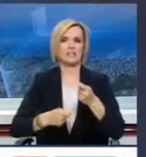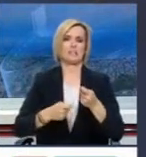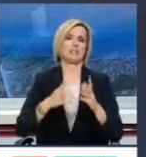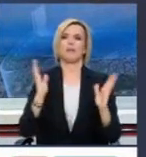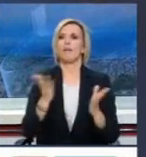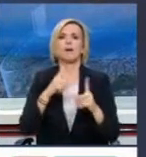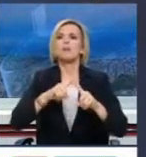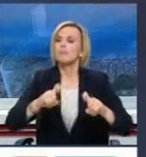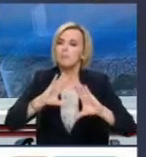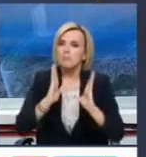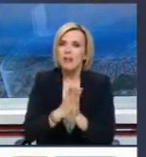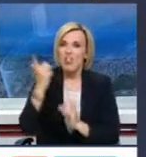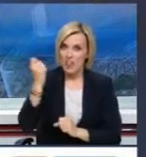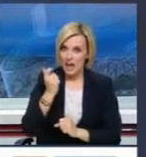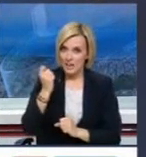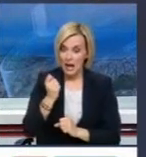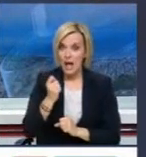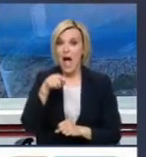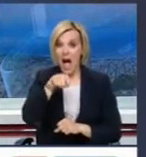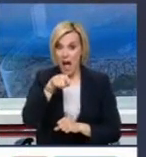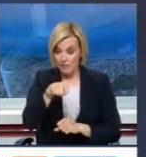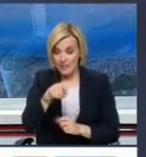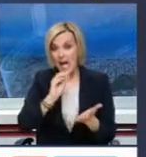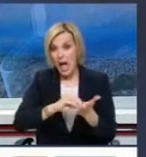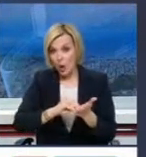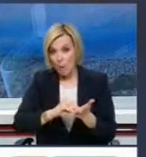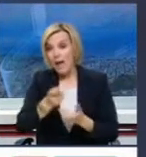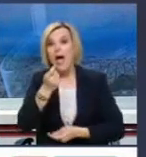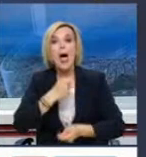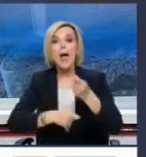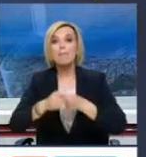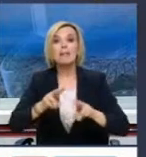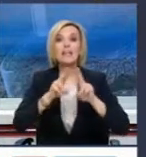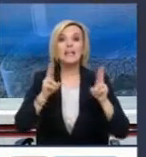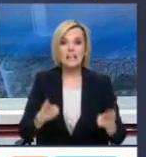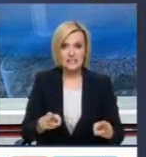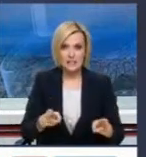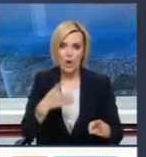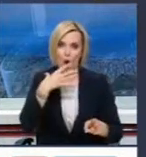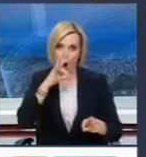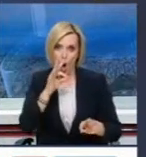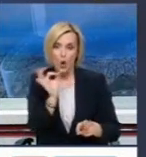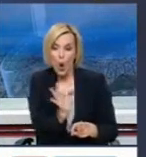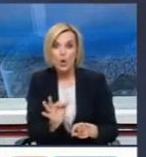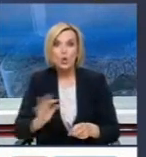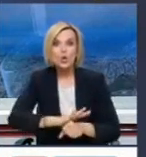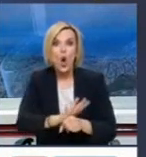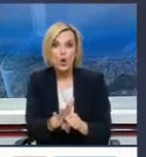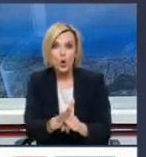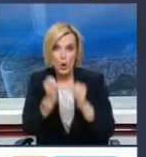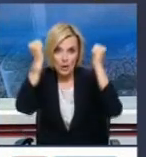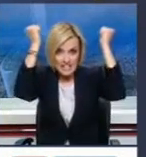επιχειρήσεων όπου πλήττονται τον κορονοϊό, και αυτοί δικαιούνται να λάβουν τρίμηνη αναστολή των πάσης φύσεως χρεών